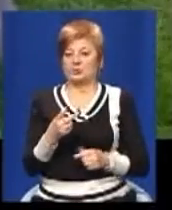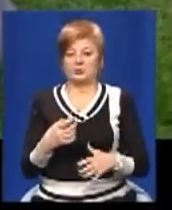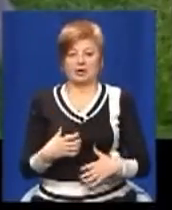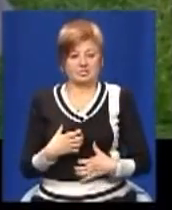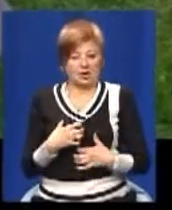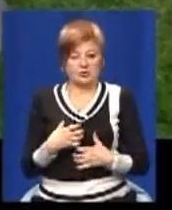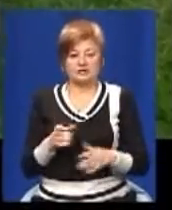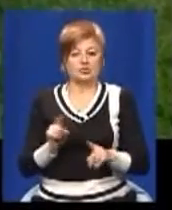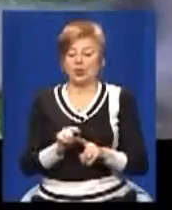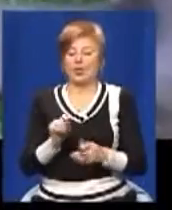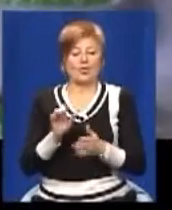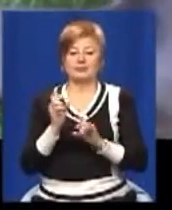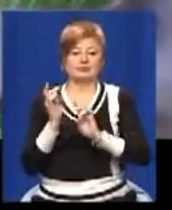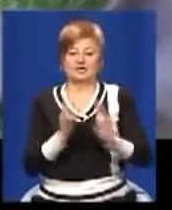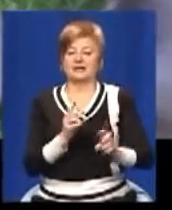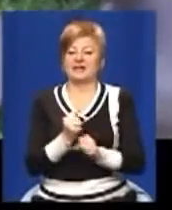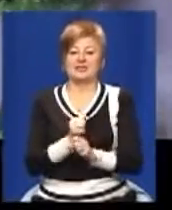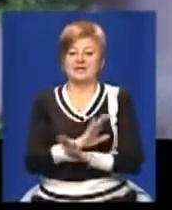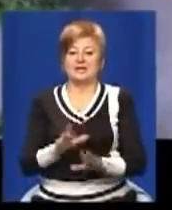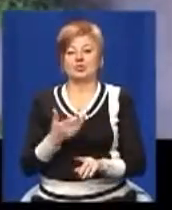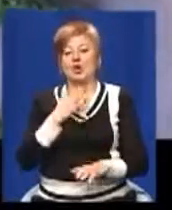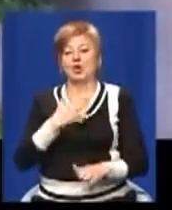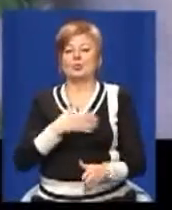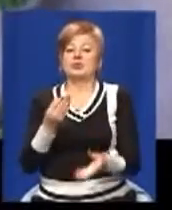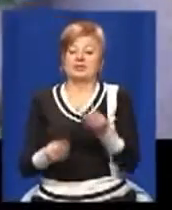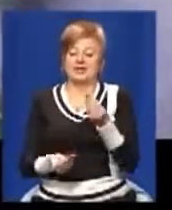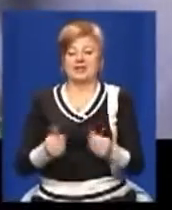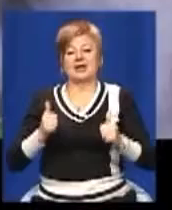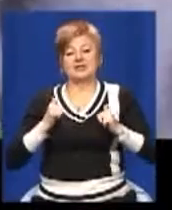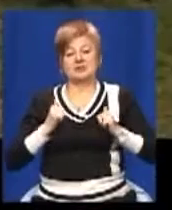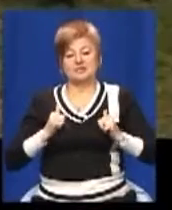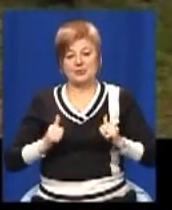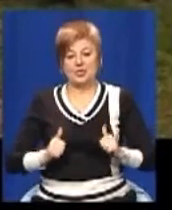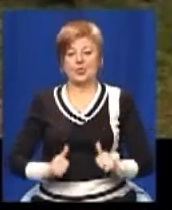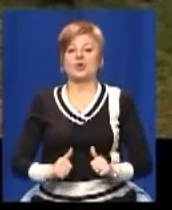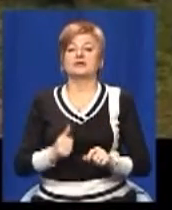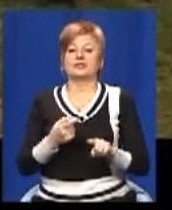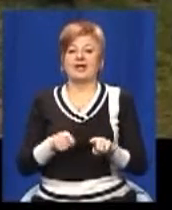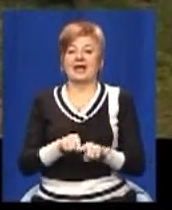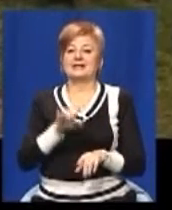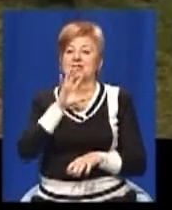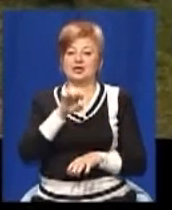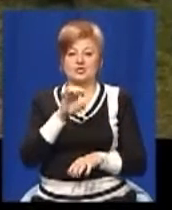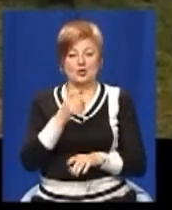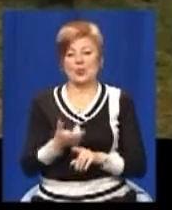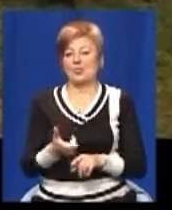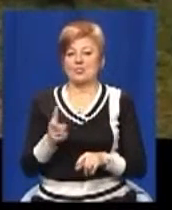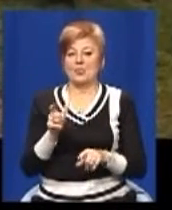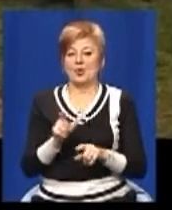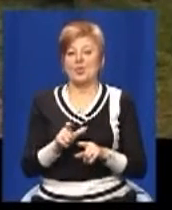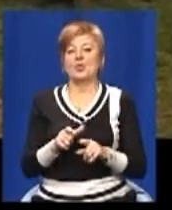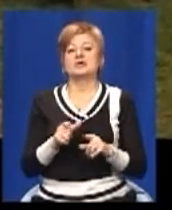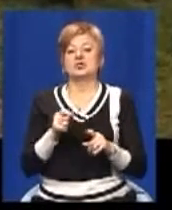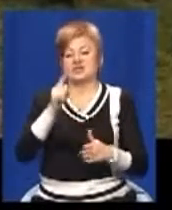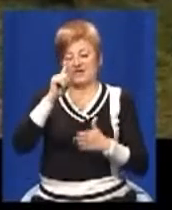цей пес не завдасть шкоди. Він грайливий, спокійний і доволі чутливий. Також ця тварина дуже віддана і вірна